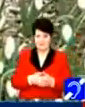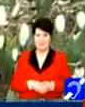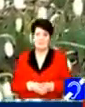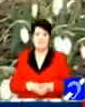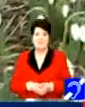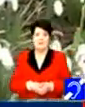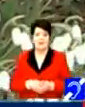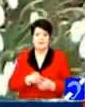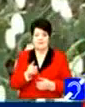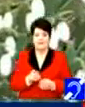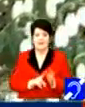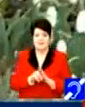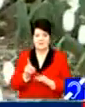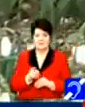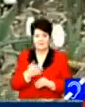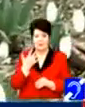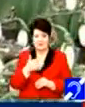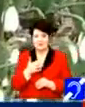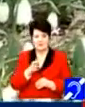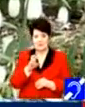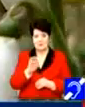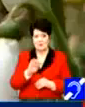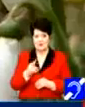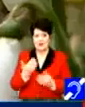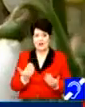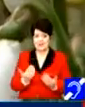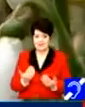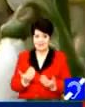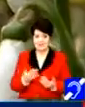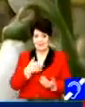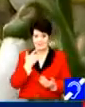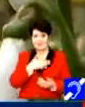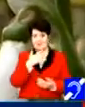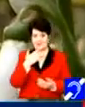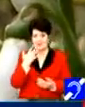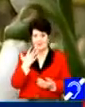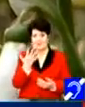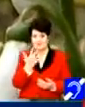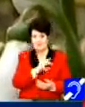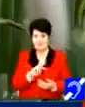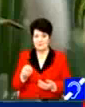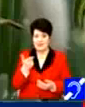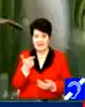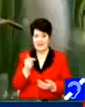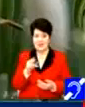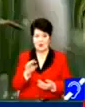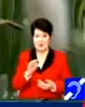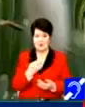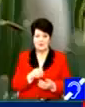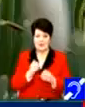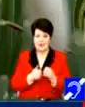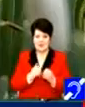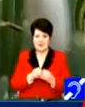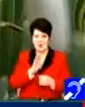Povestea căciulițelor albe a început cu 50 de bulbi. Astăzi, în grădina lui Mihaela Gafonov, cresc peste 5.000 de ghiocei. Я каждое утро